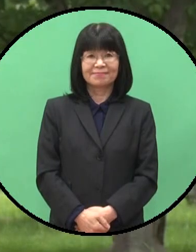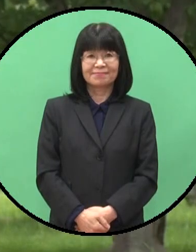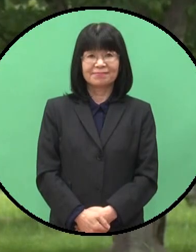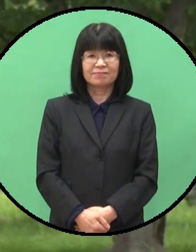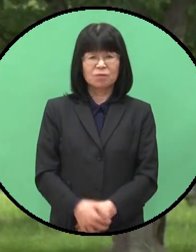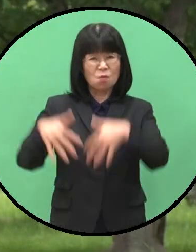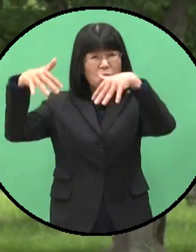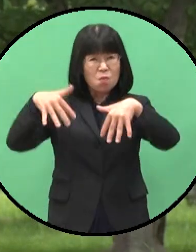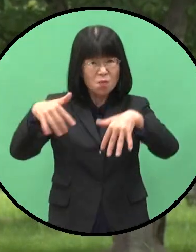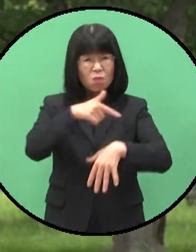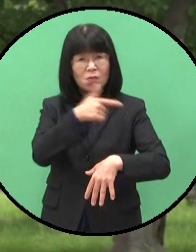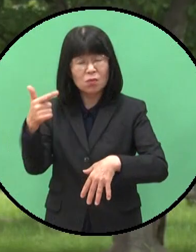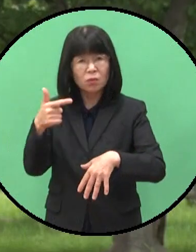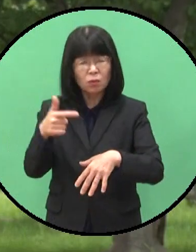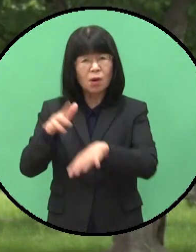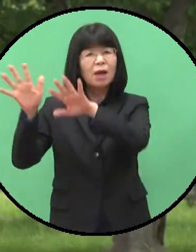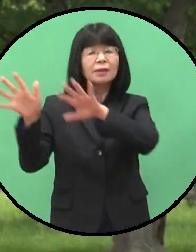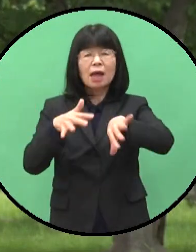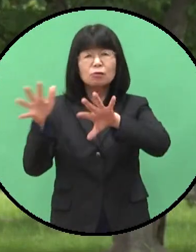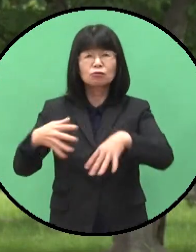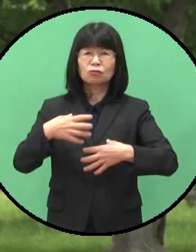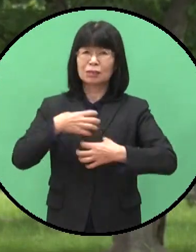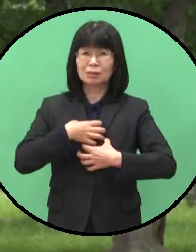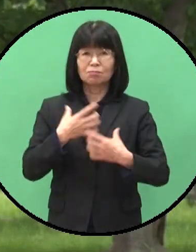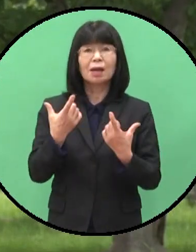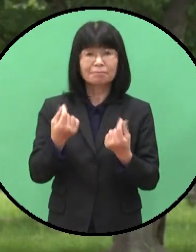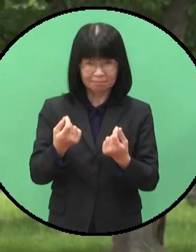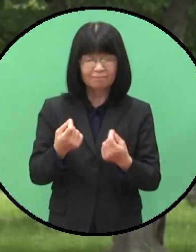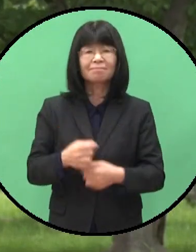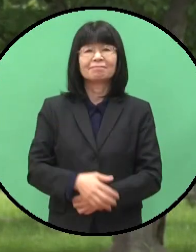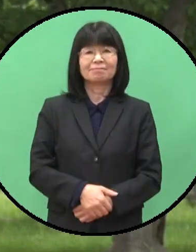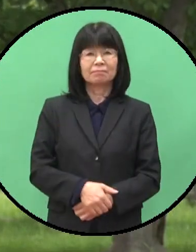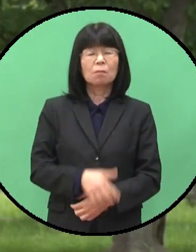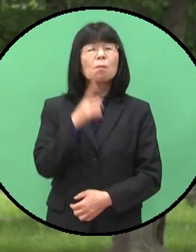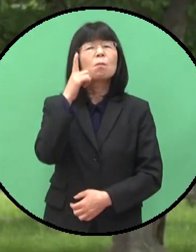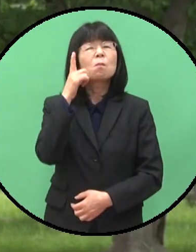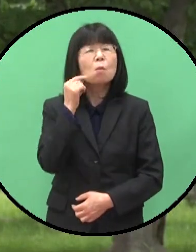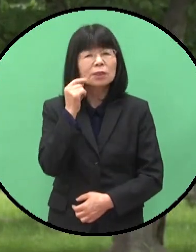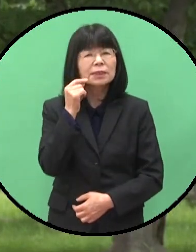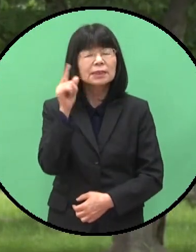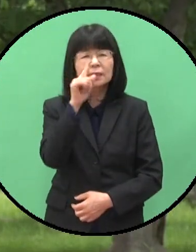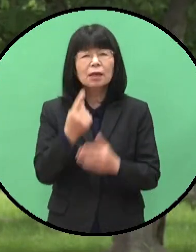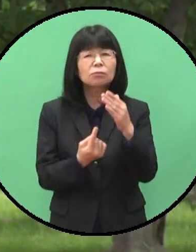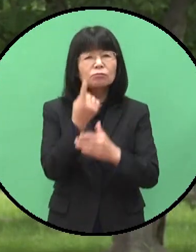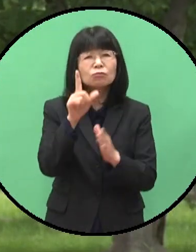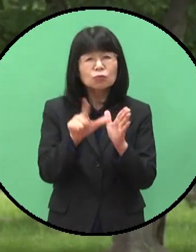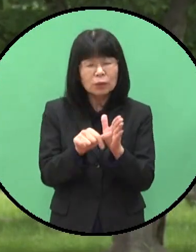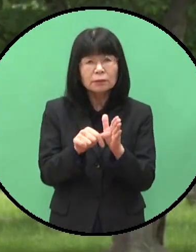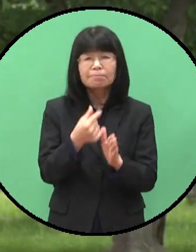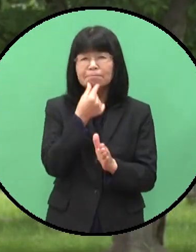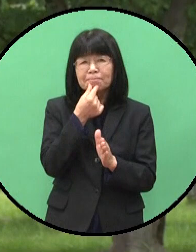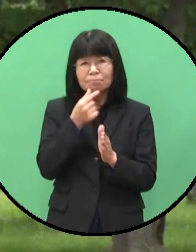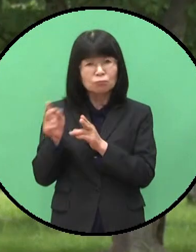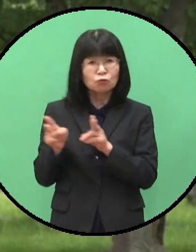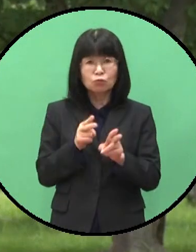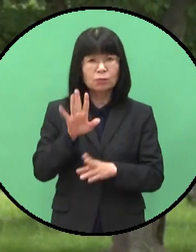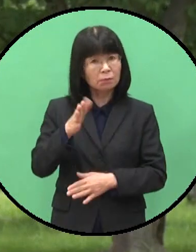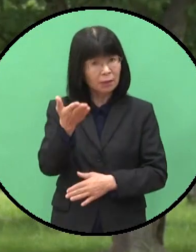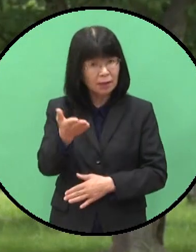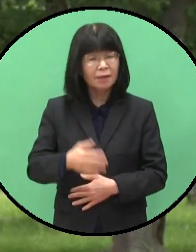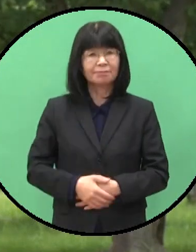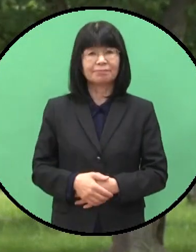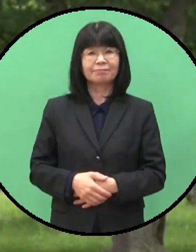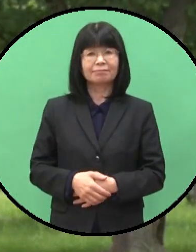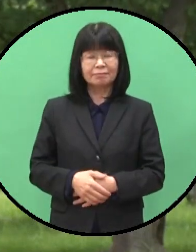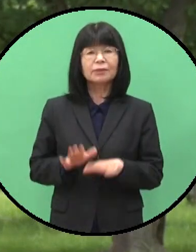大雨や台風が心配な季節になりました。もしもの時の備えはできていますか？今